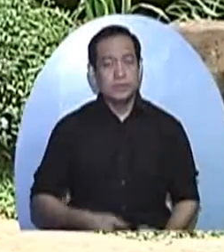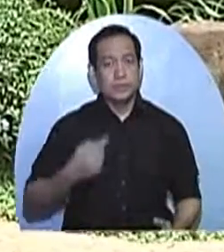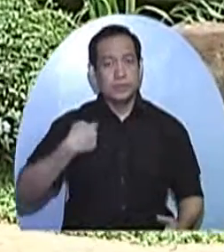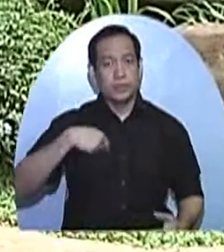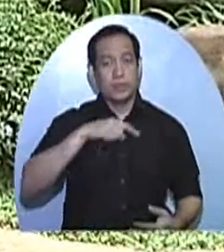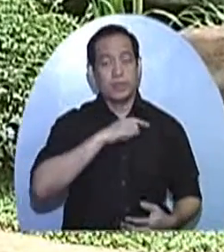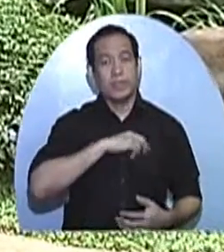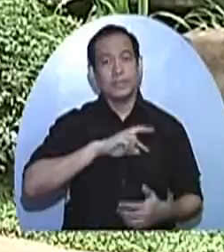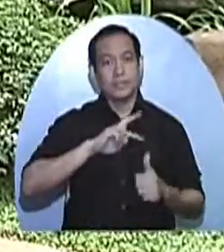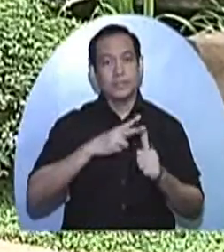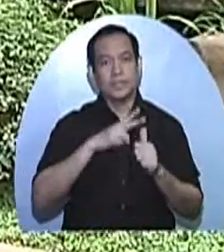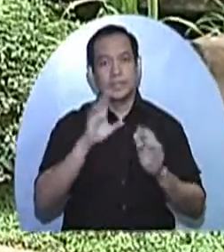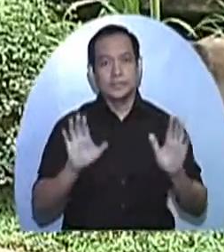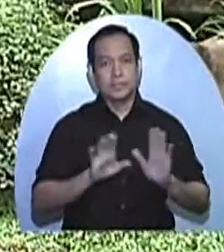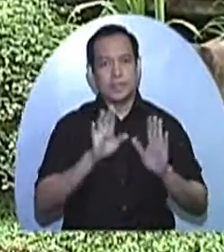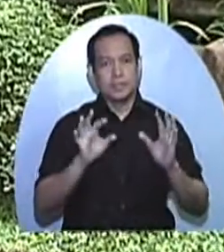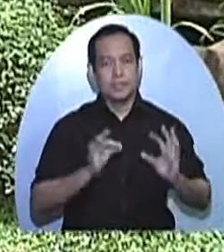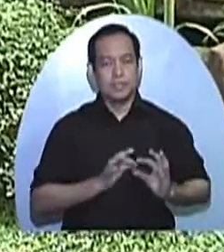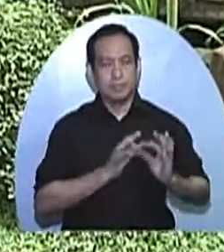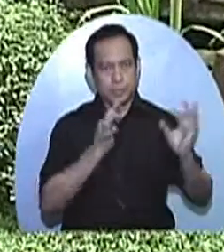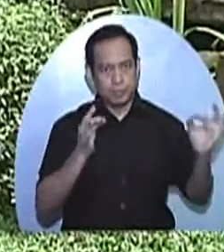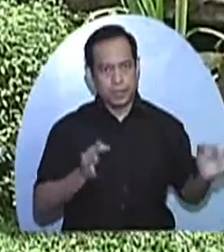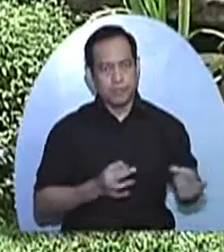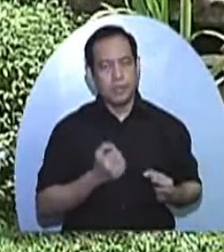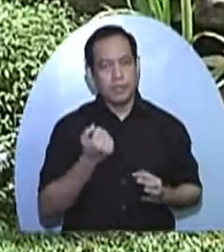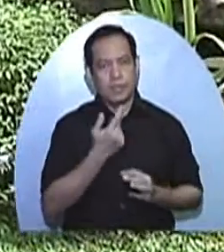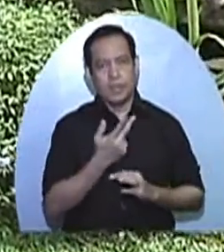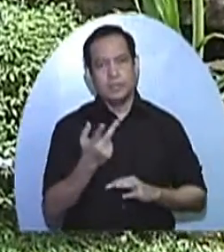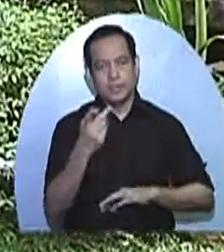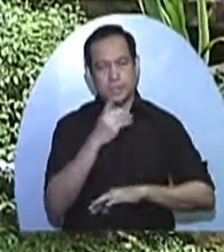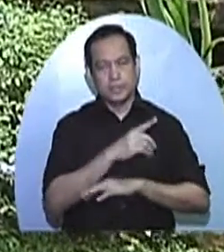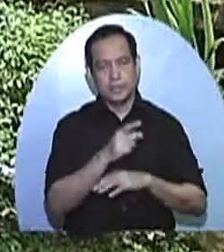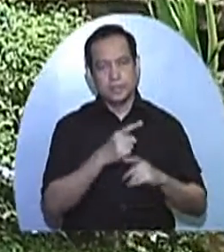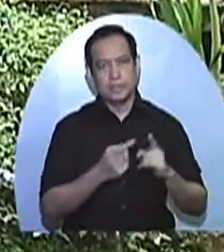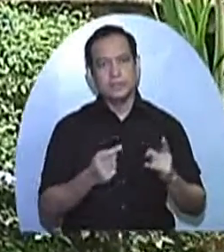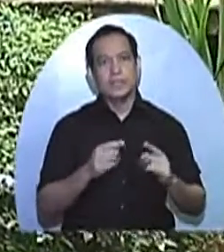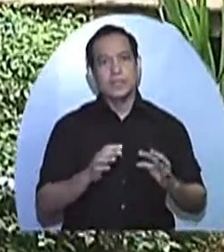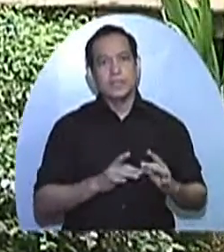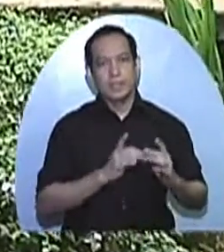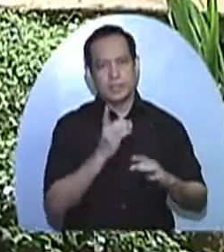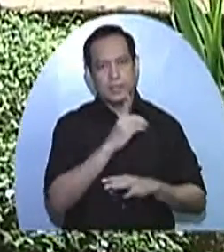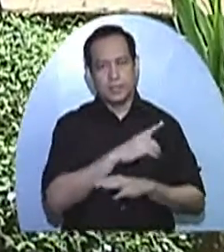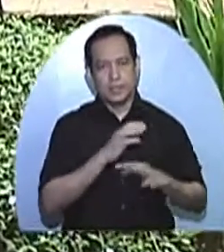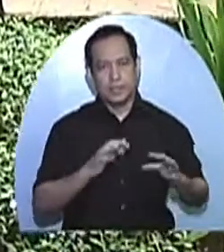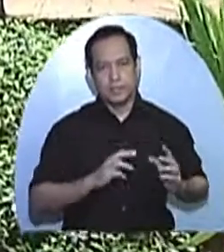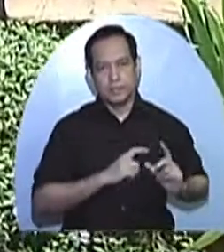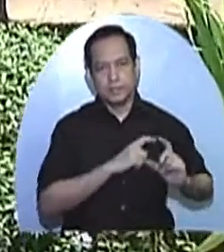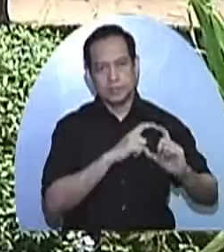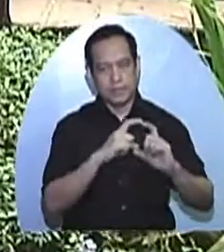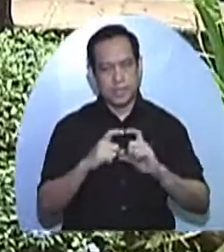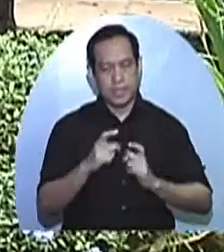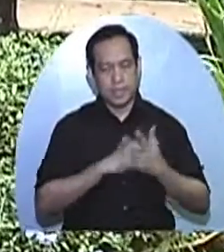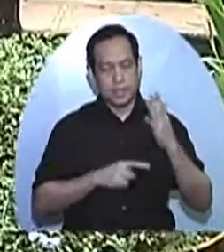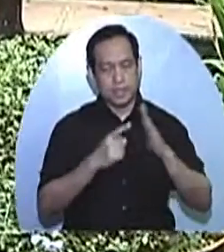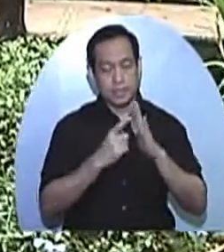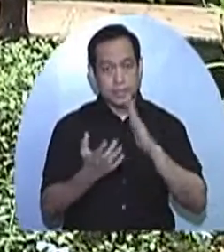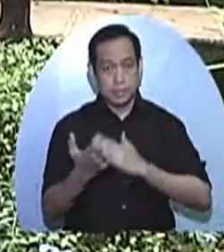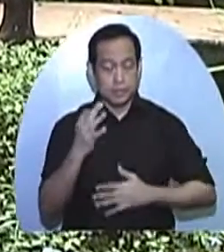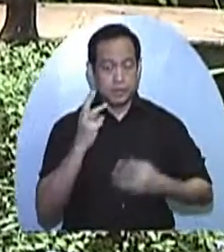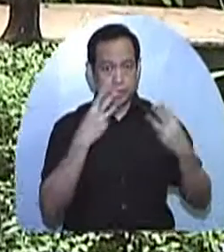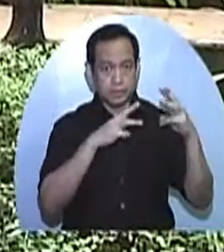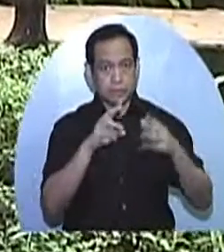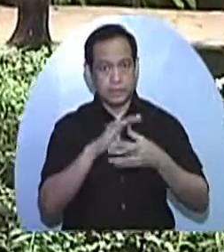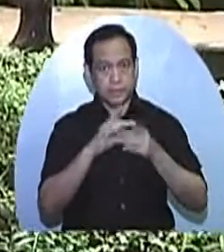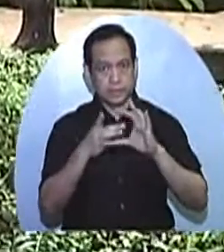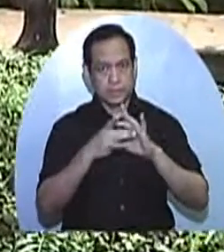Tayo ay nasa ikalawang linggo na ng Pebrero. Ilang araw na lang? Araw na ng mga puso. Ngayong umaga, muli po nating matutunghayan